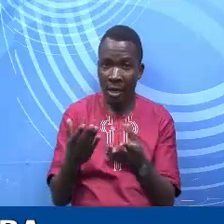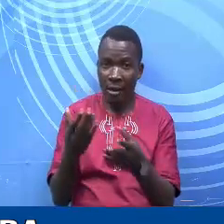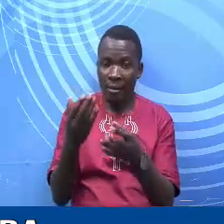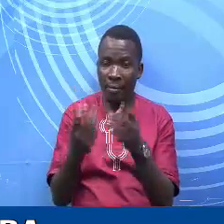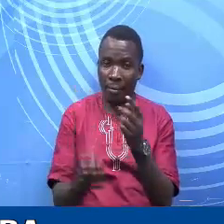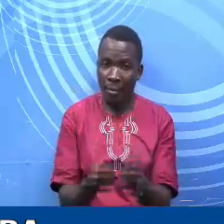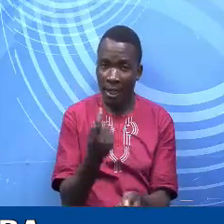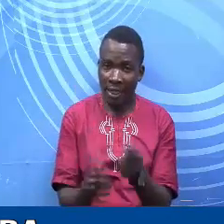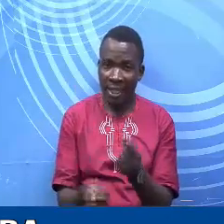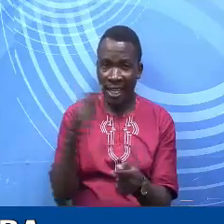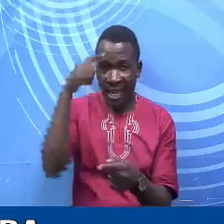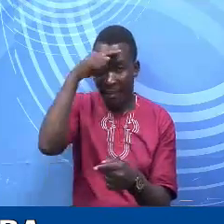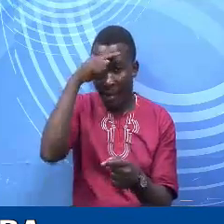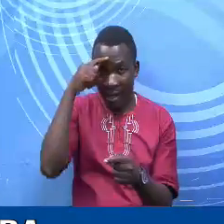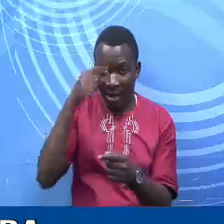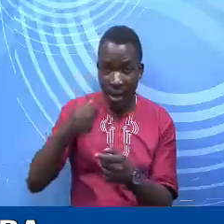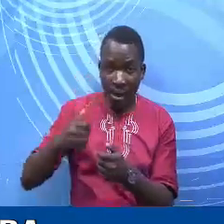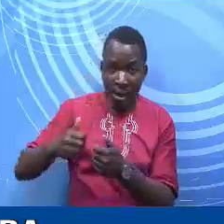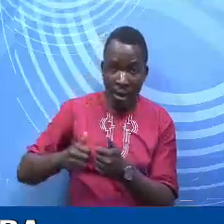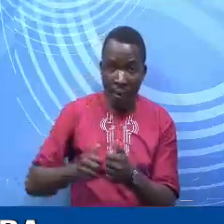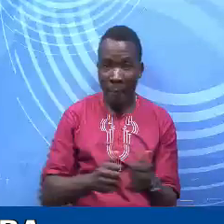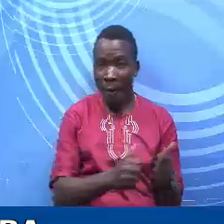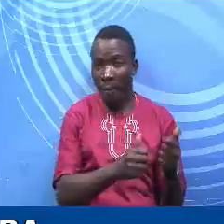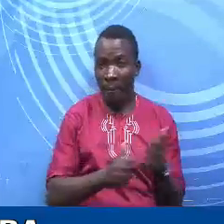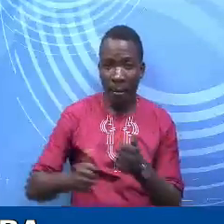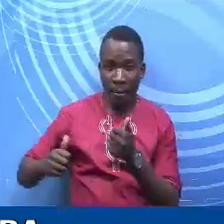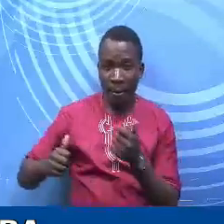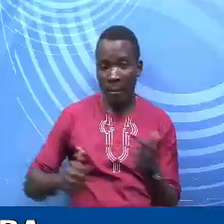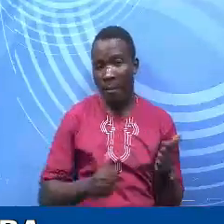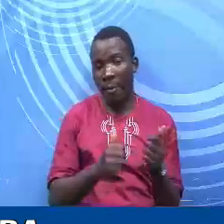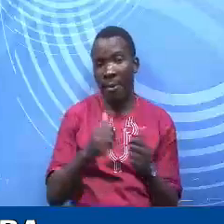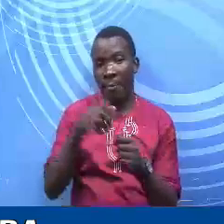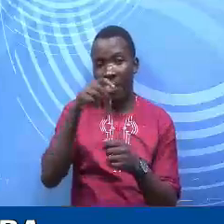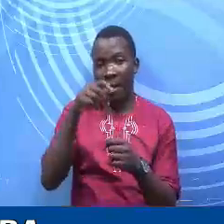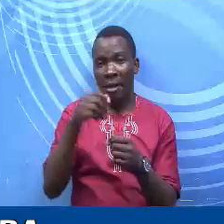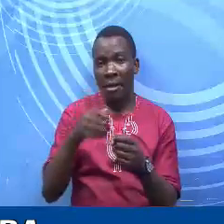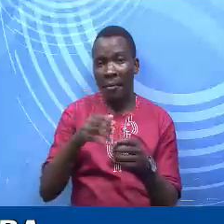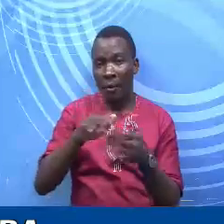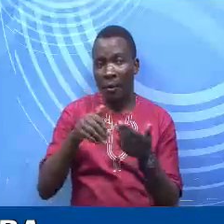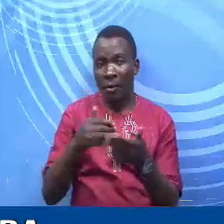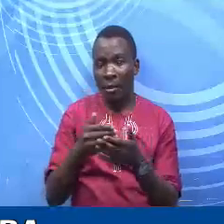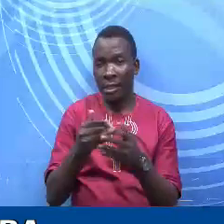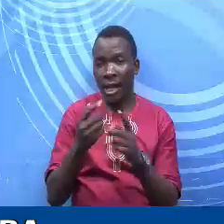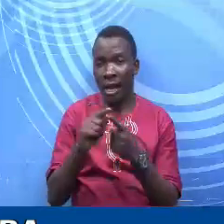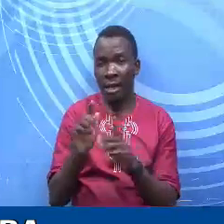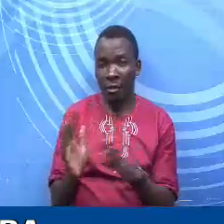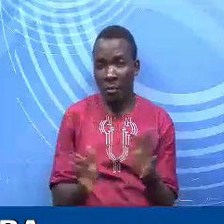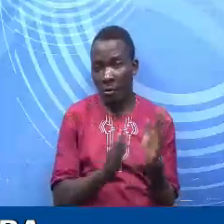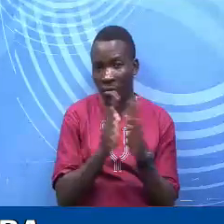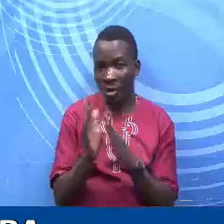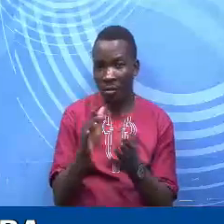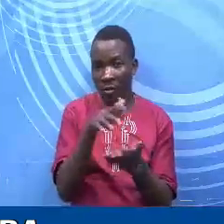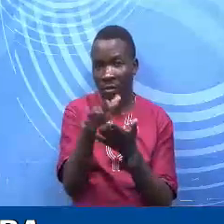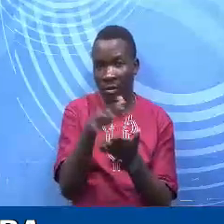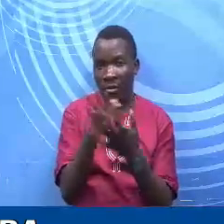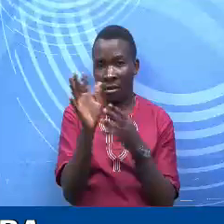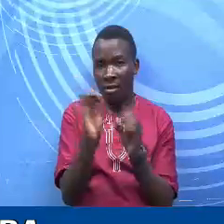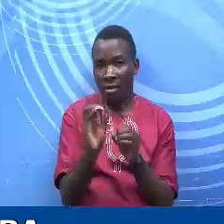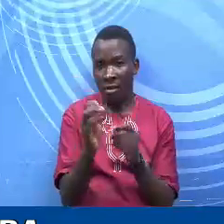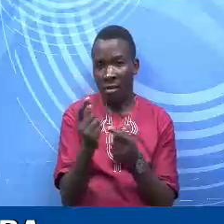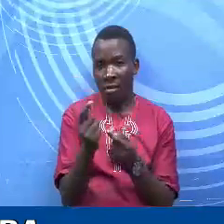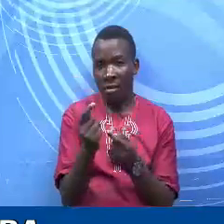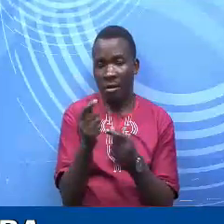amakara babazamo imbaho n'ibindi kandi byose ngo bikaba ibyabo nyamara mu kubitunganya na faranga ryabo bakoresheje muri uyu